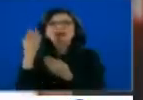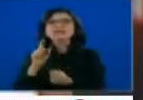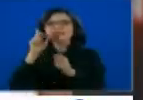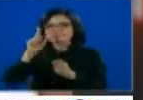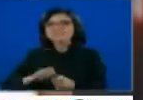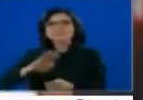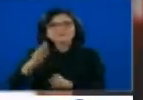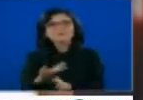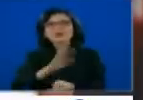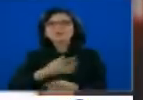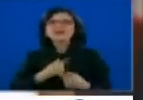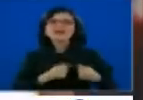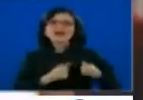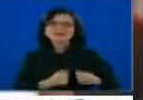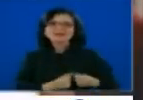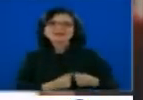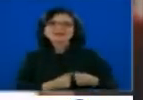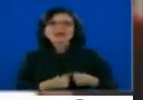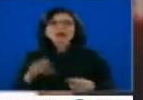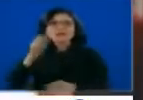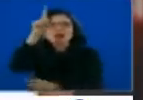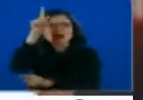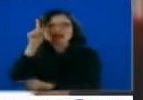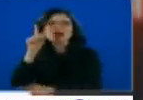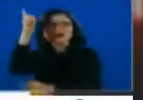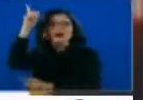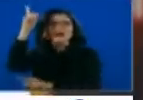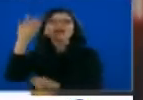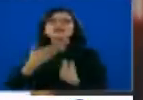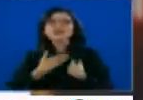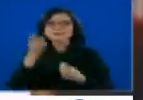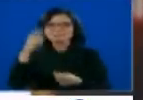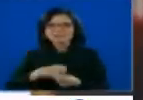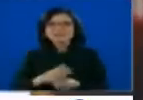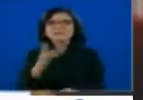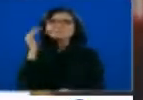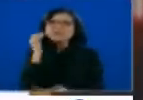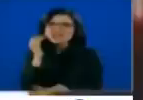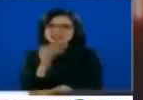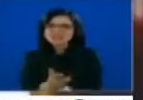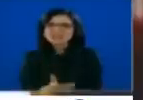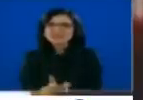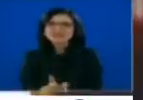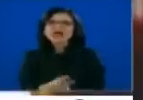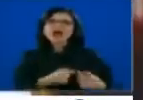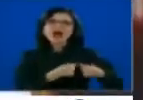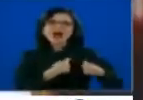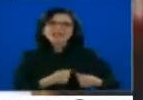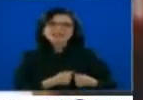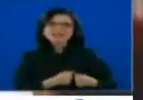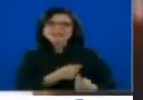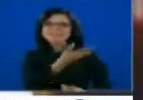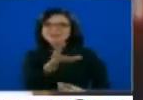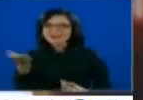membolak-balikkan hati kita Dan Allah juga yang akan membalikkan dan menetapkan hati bapak-bapak ibu